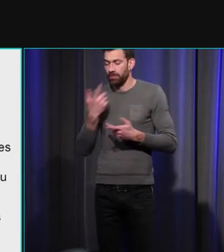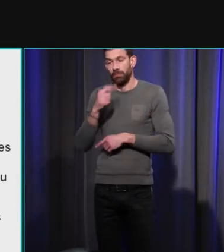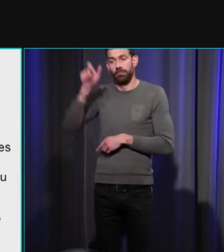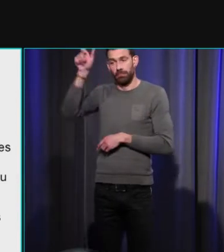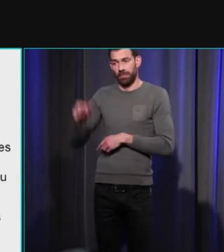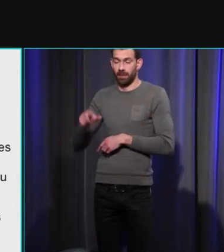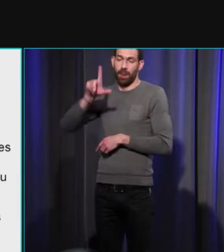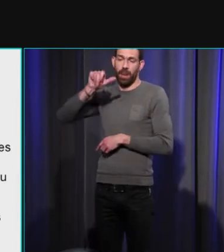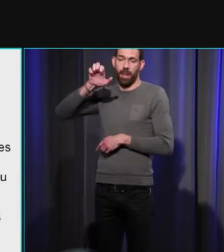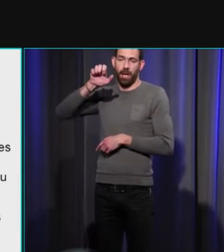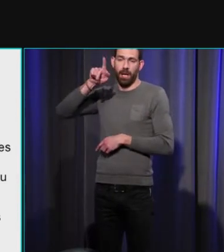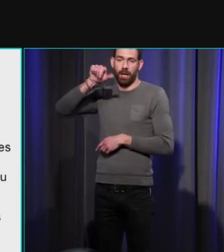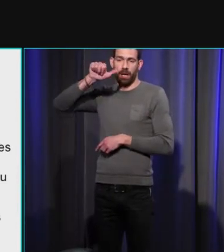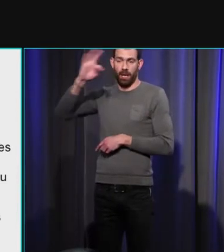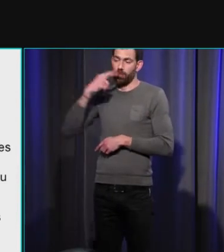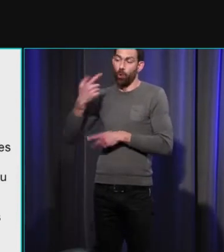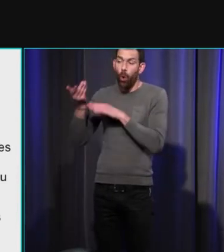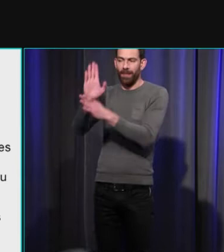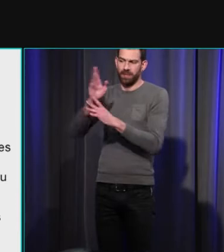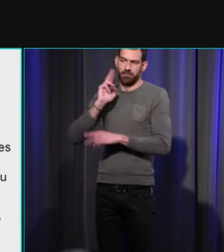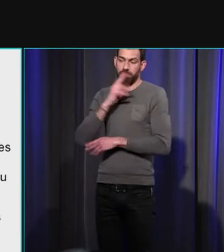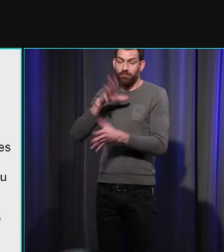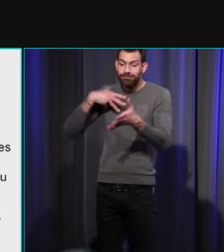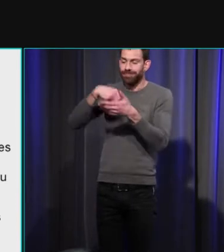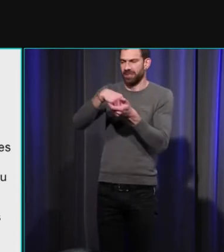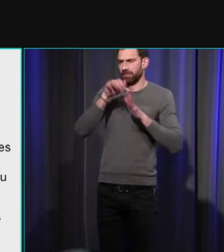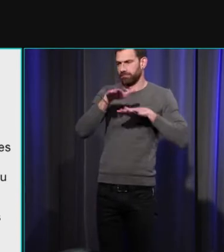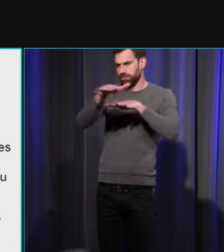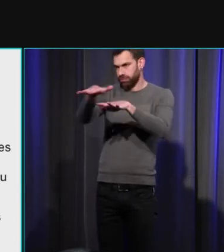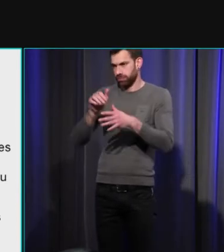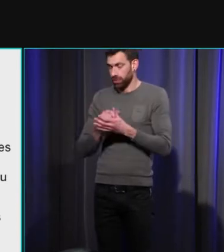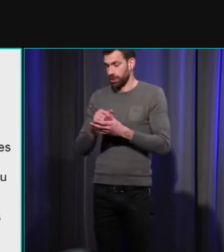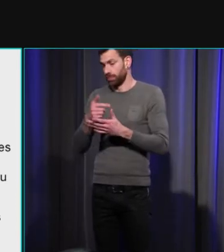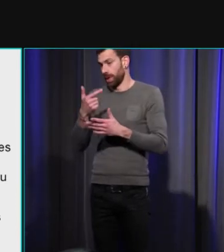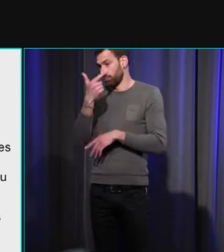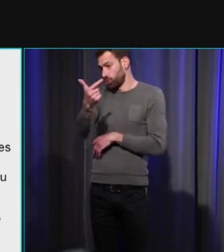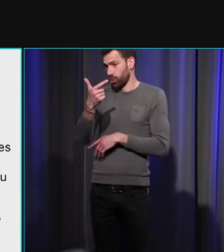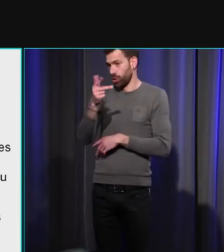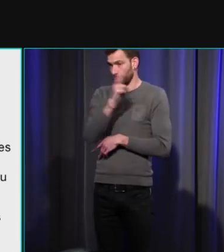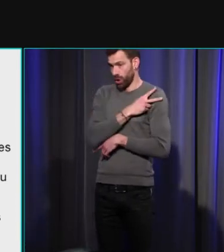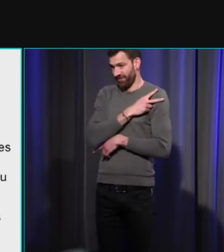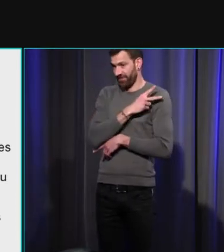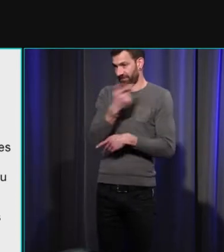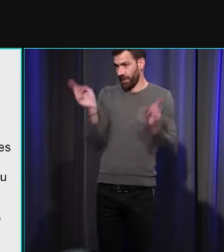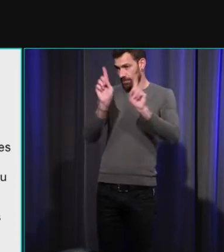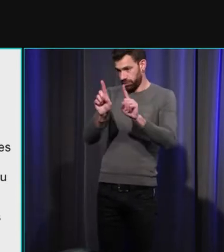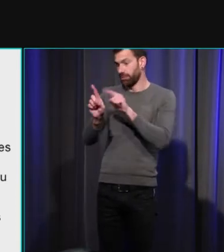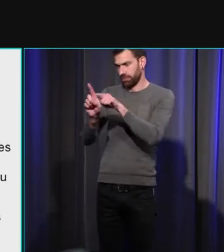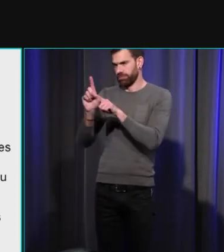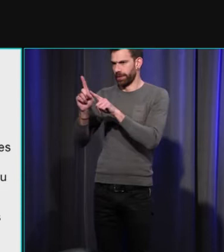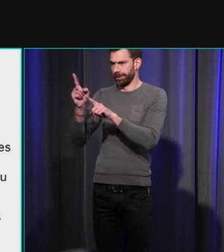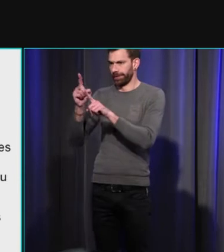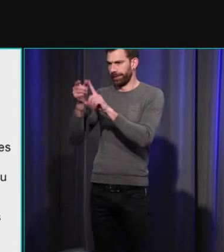fait partie de l'expédition c'est un des deux chef de l'expédition donc une expédition bicéphale avec les problèmes que cela peut faire